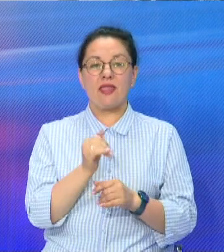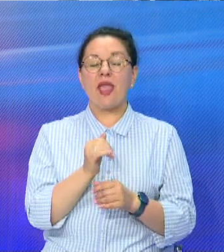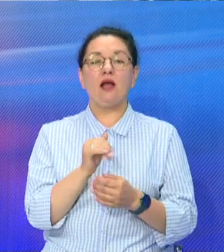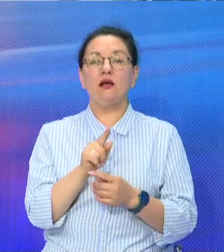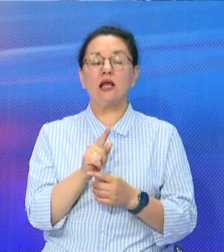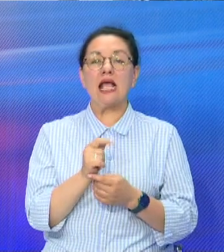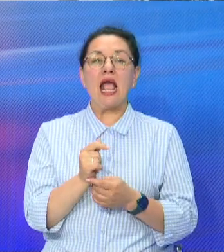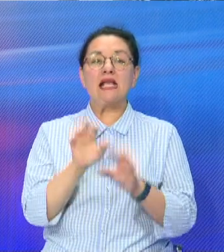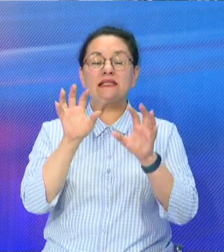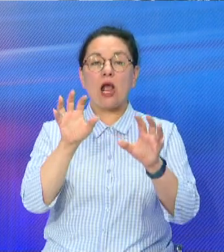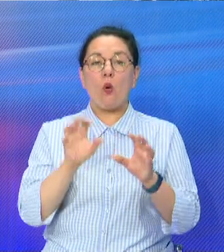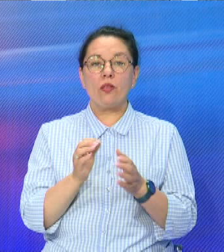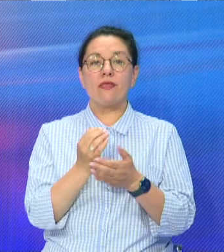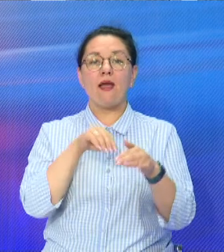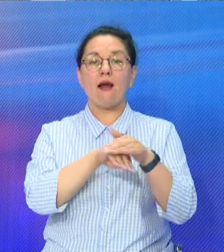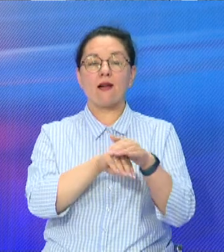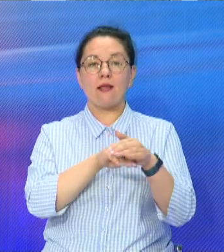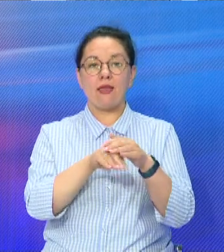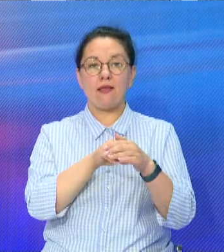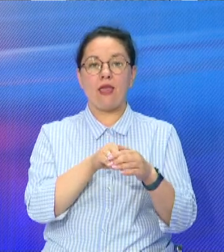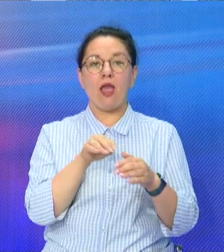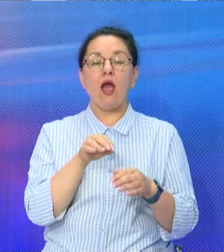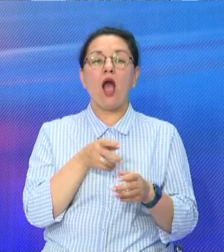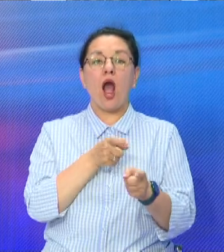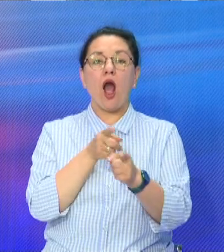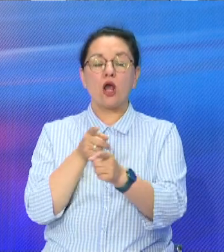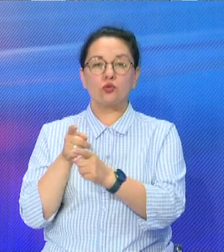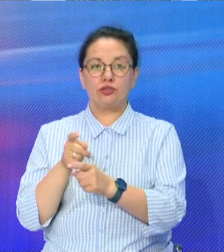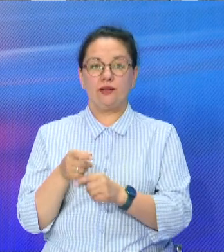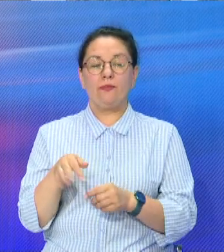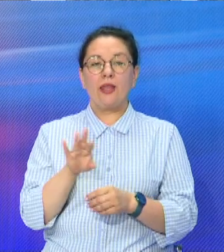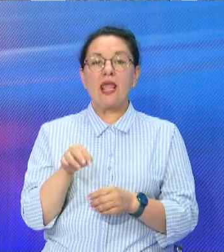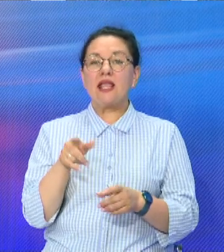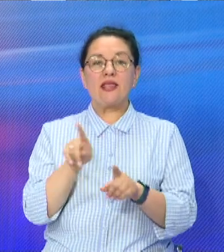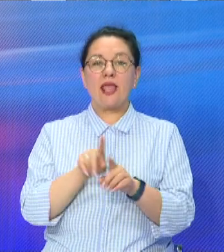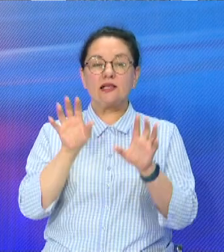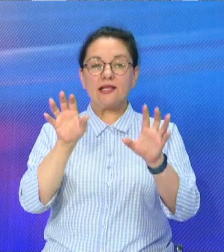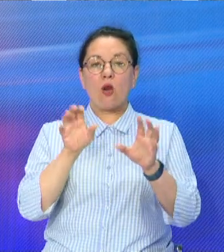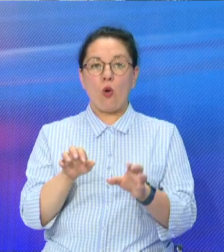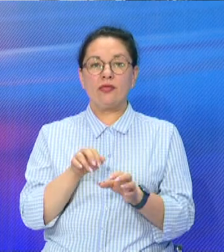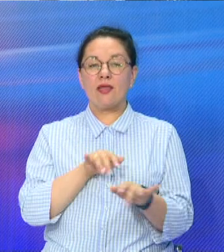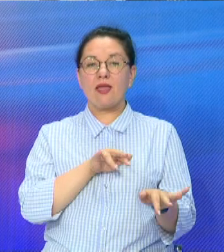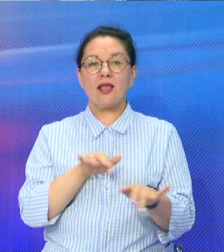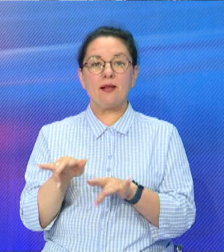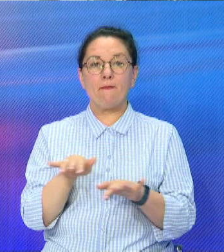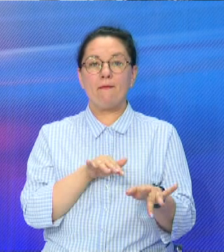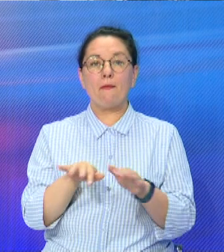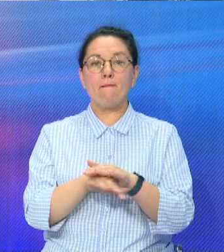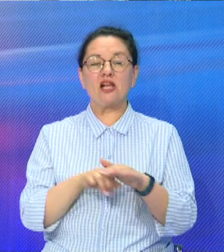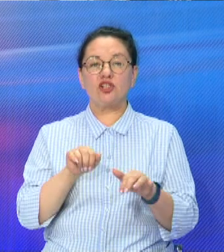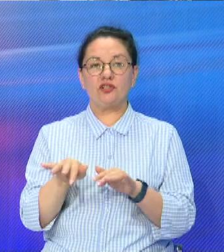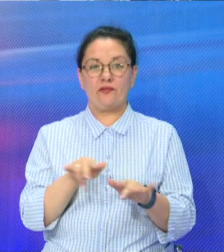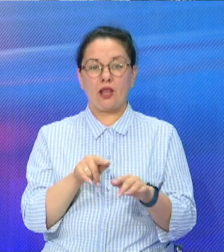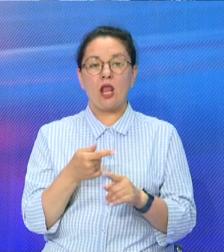зброи его буковых range of замаха на закуп у лады неконституционным шляхом с творение слаженной организации распаривания